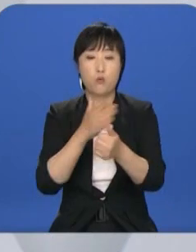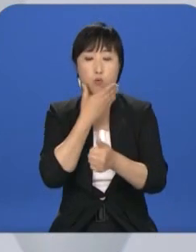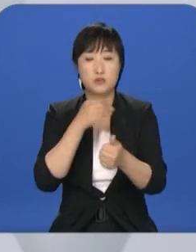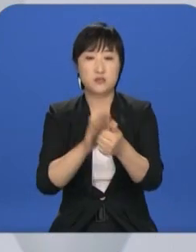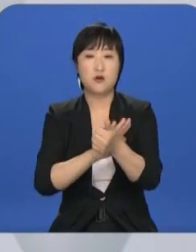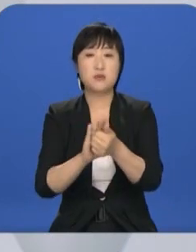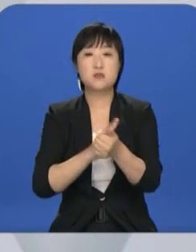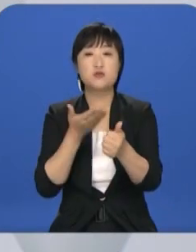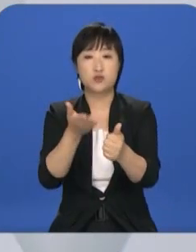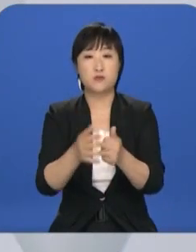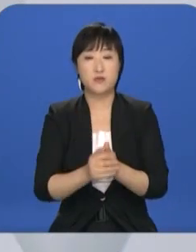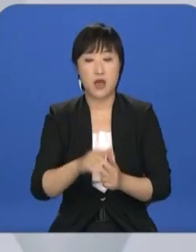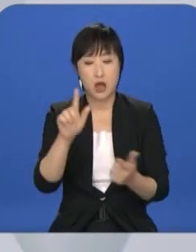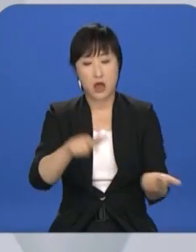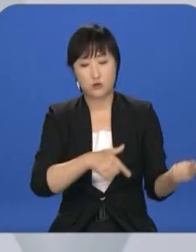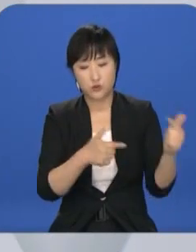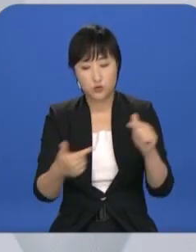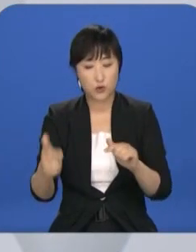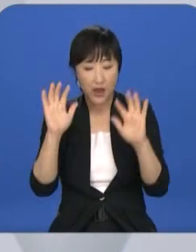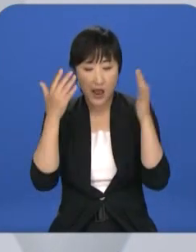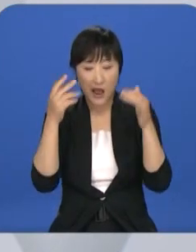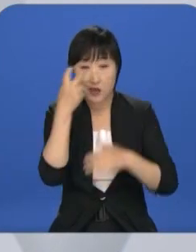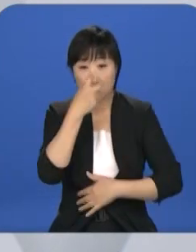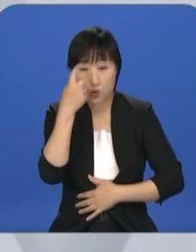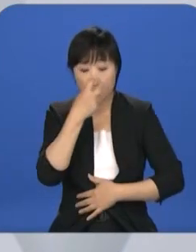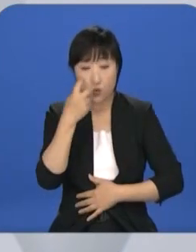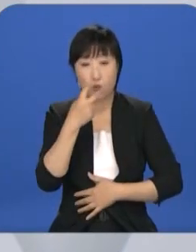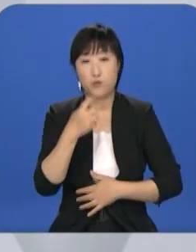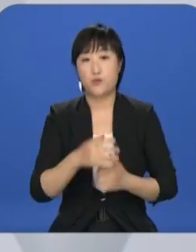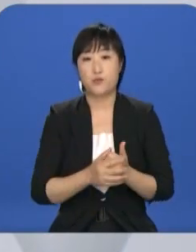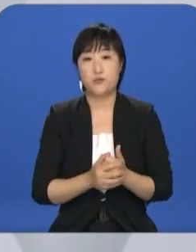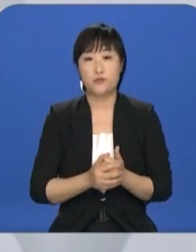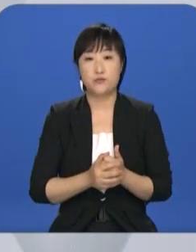제공하겠습니다. 온종일 아이돌봄 운영 등